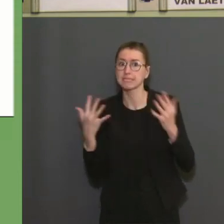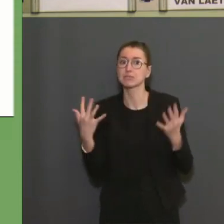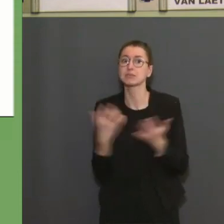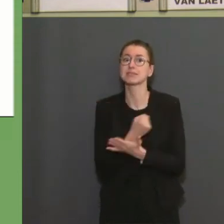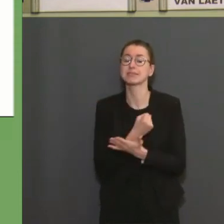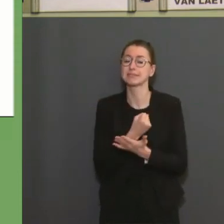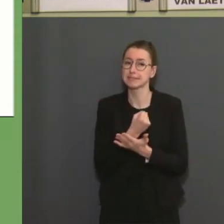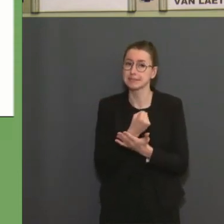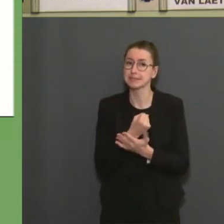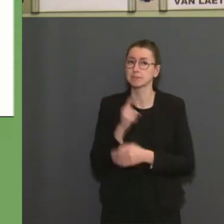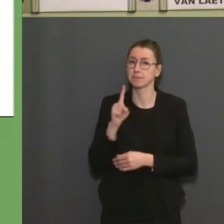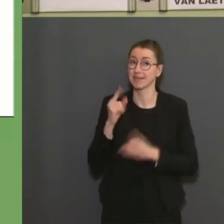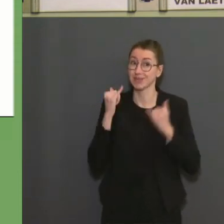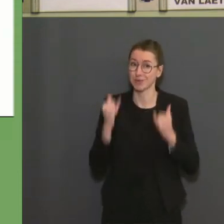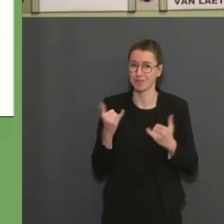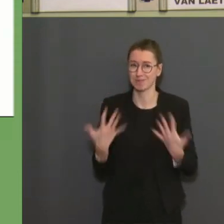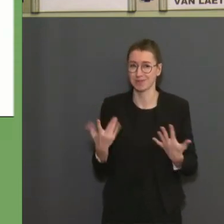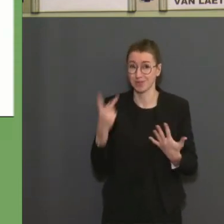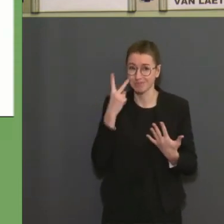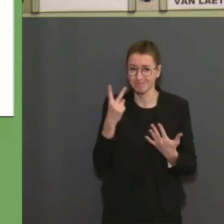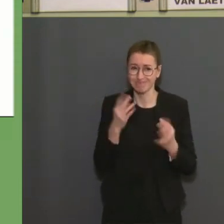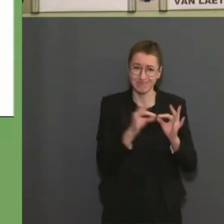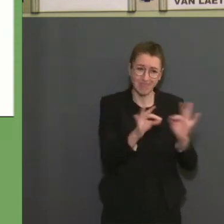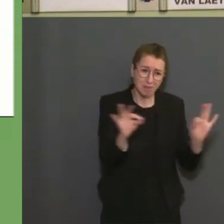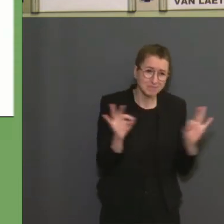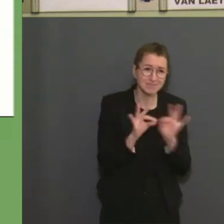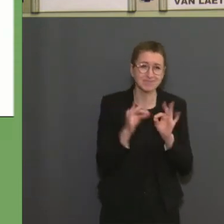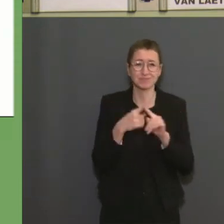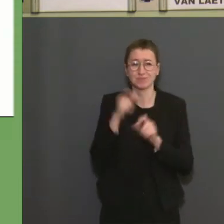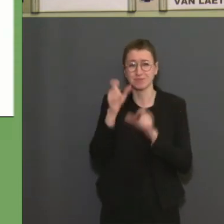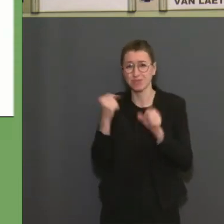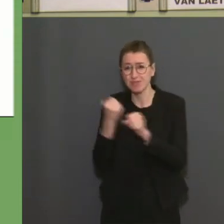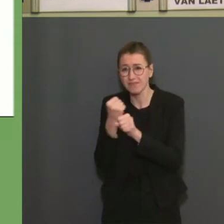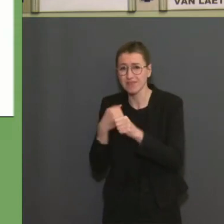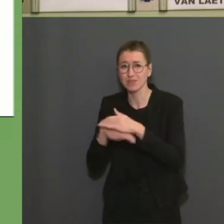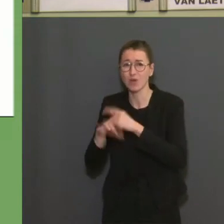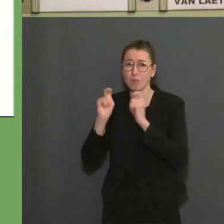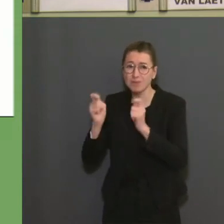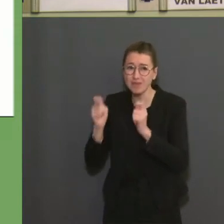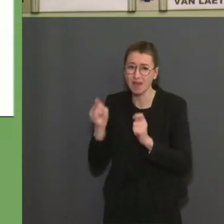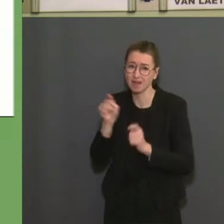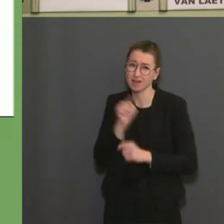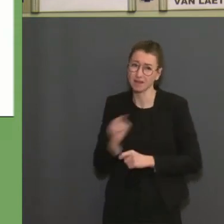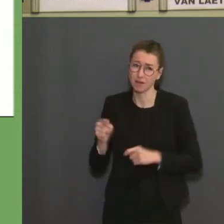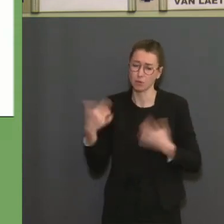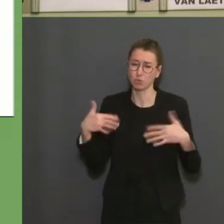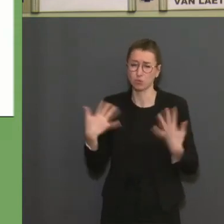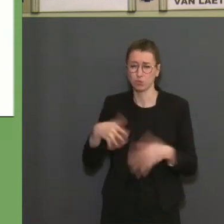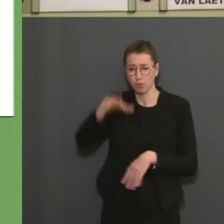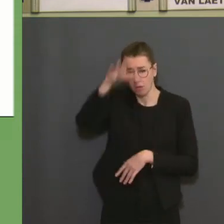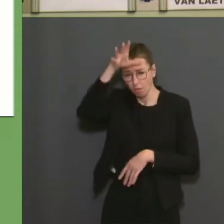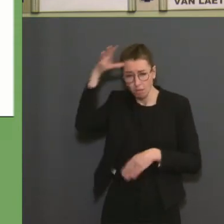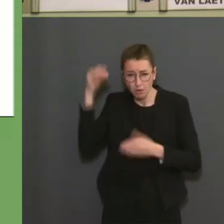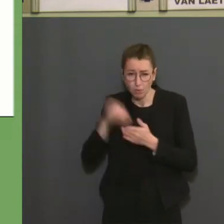le travail et l'impact étant extrêmement signifiants et que donc il faut faire baisser au plus vite ce type de chiffres.